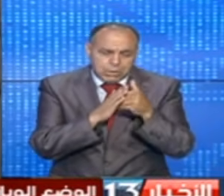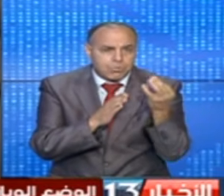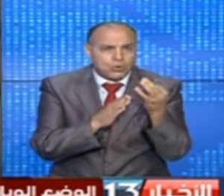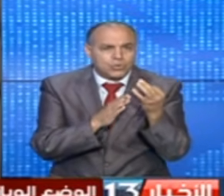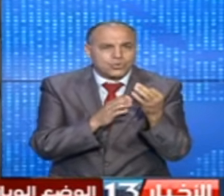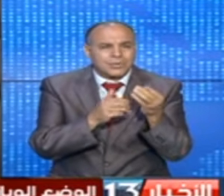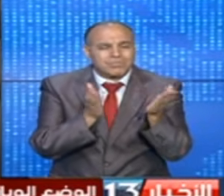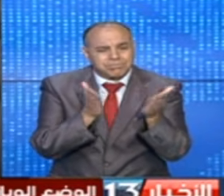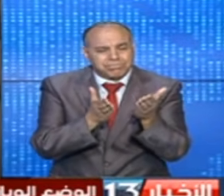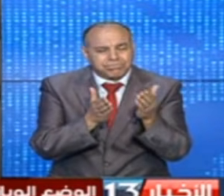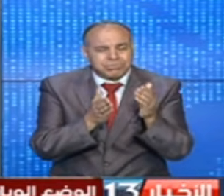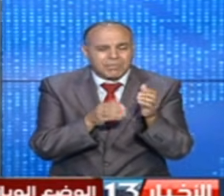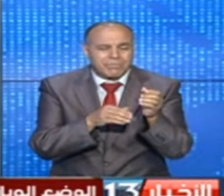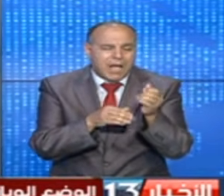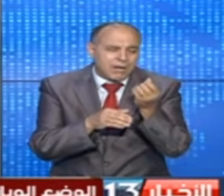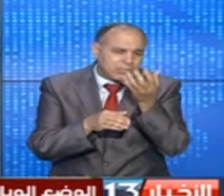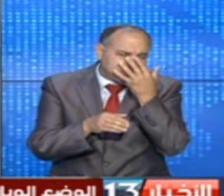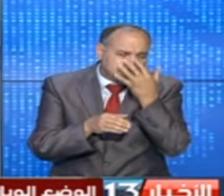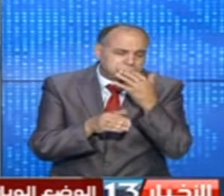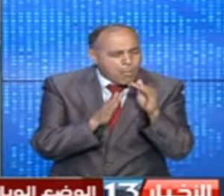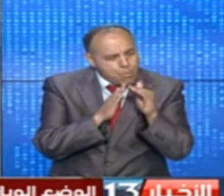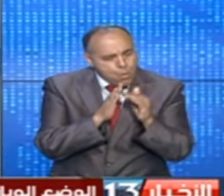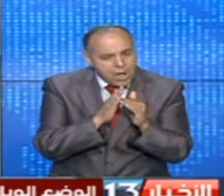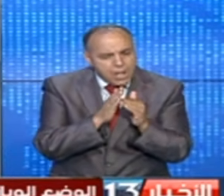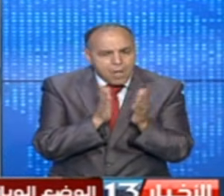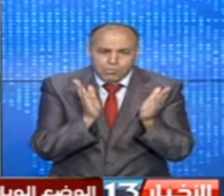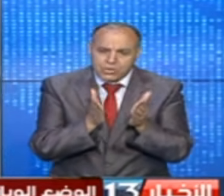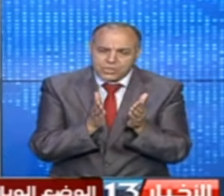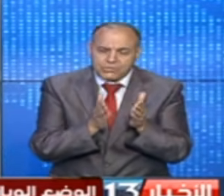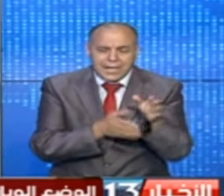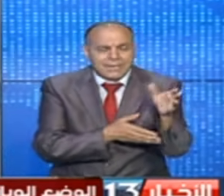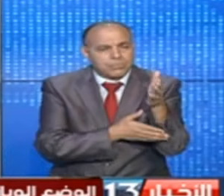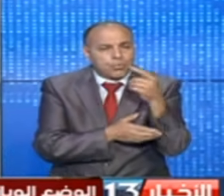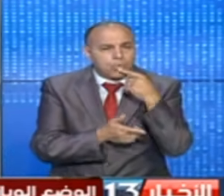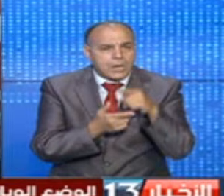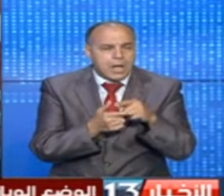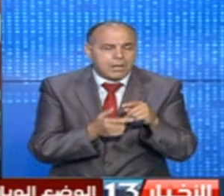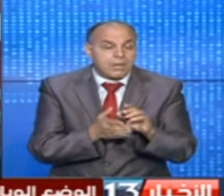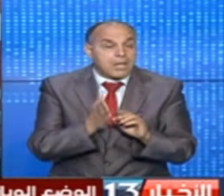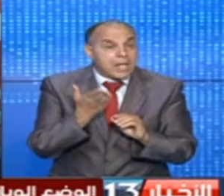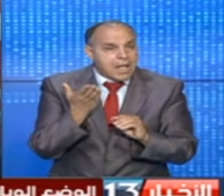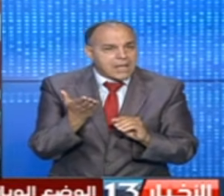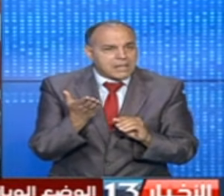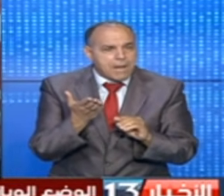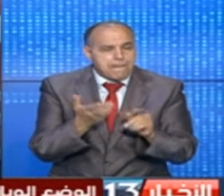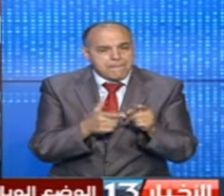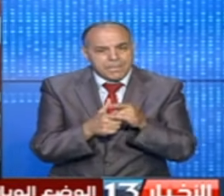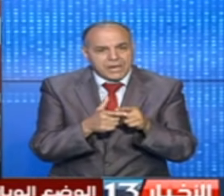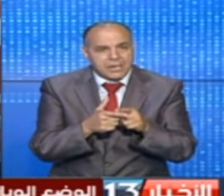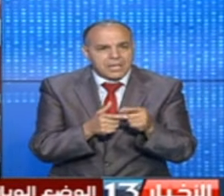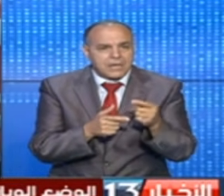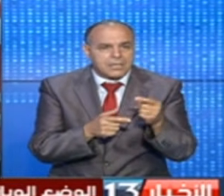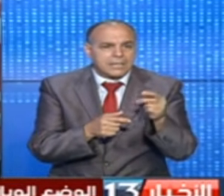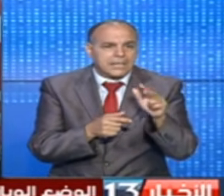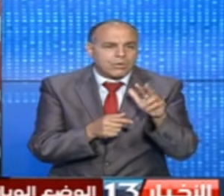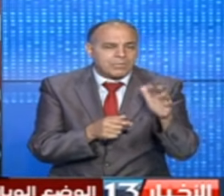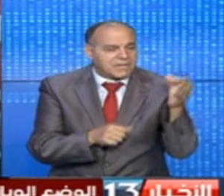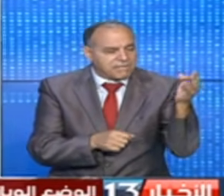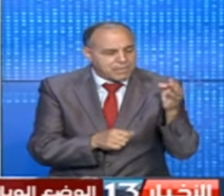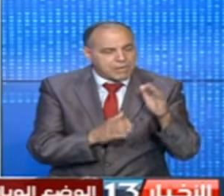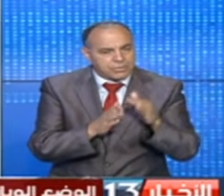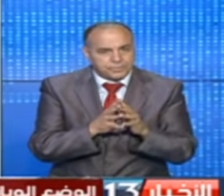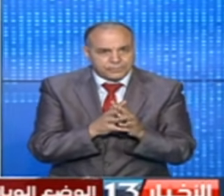الإيواء بأقسام الكوفيد وأقسام الإنعاش بالمستشفيات الجهوية والمحلية إلى ما بين